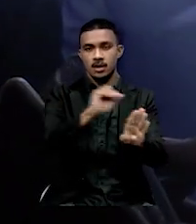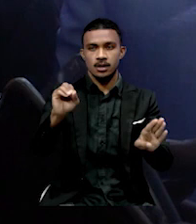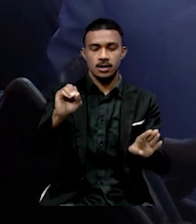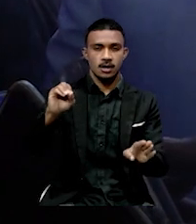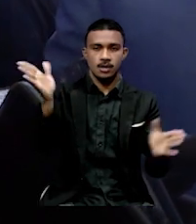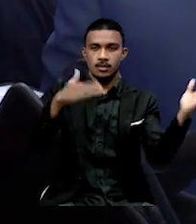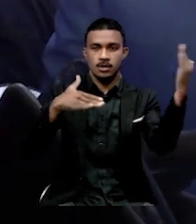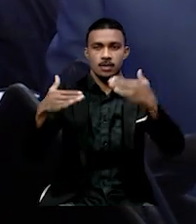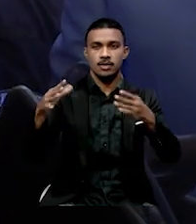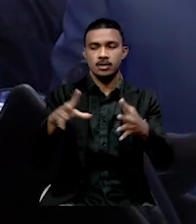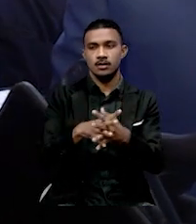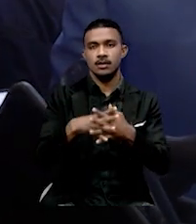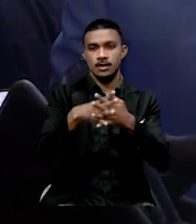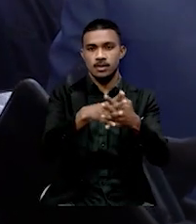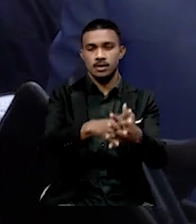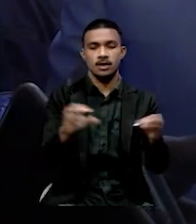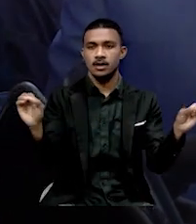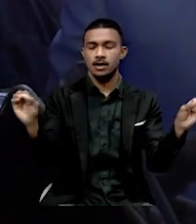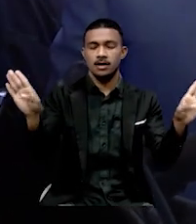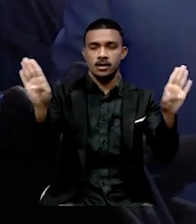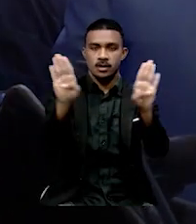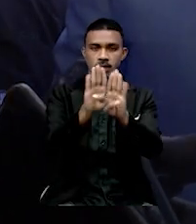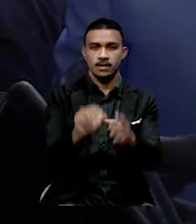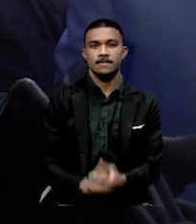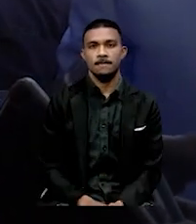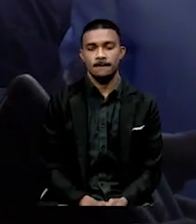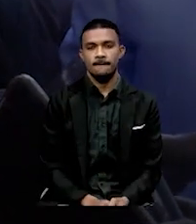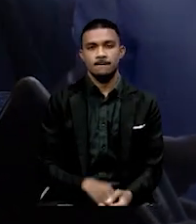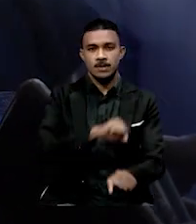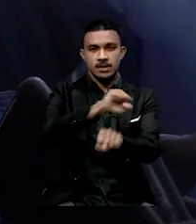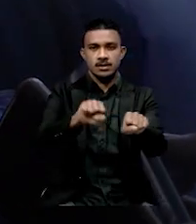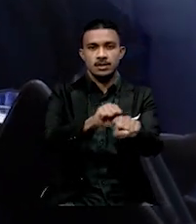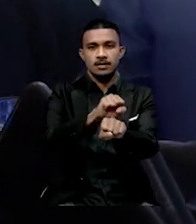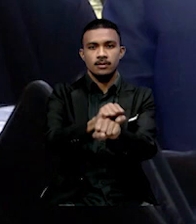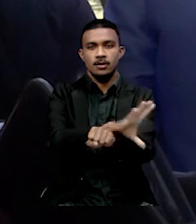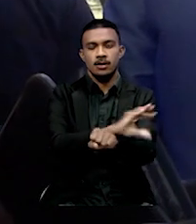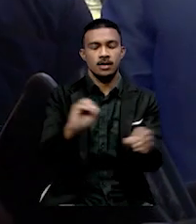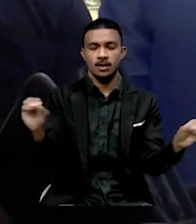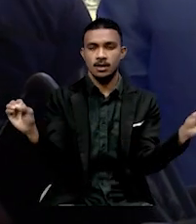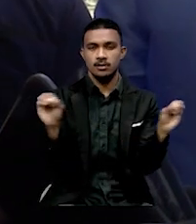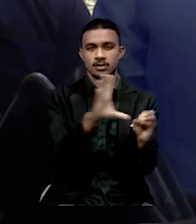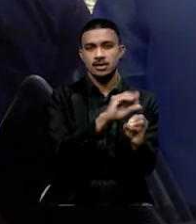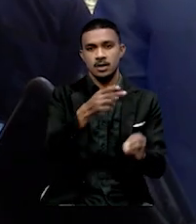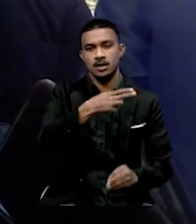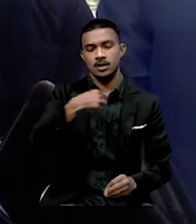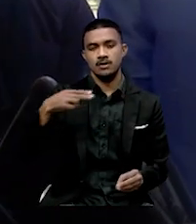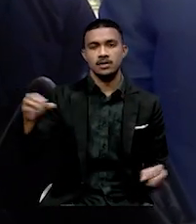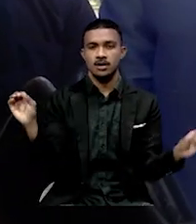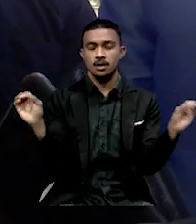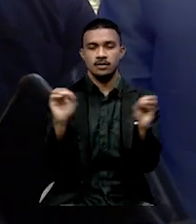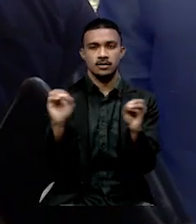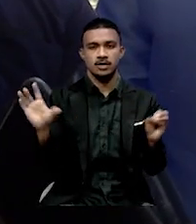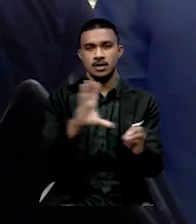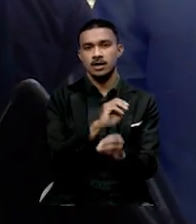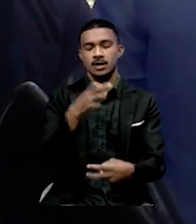d'America, superpotenza numero uno, la consegue, Singapore la consegue, Indonesia la consegue, difficile da